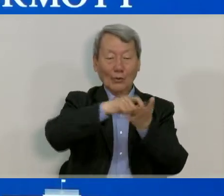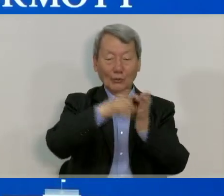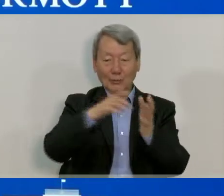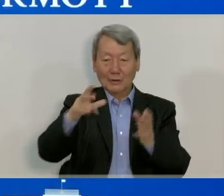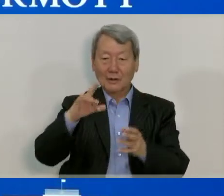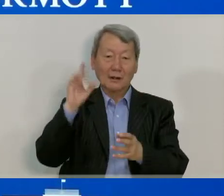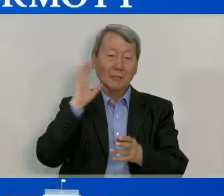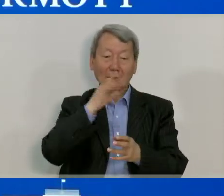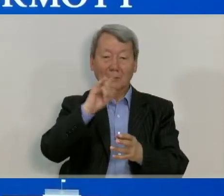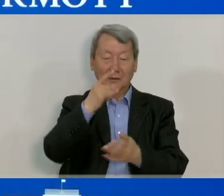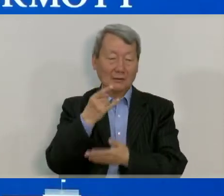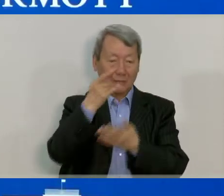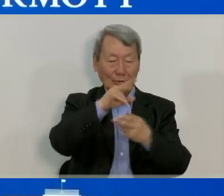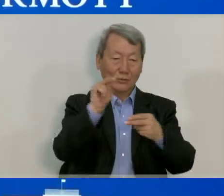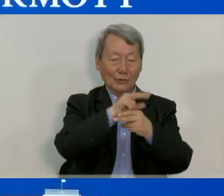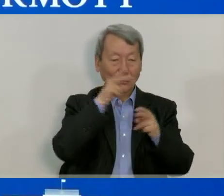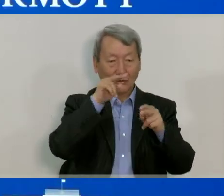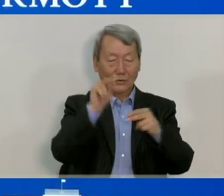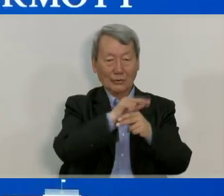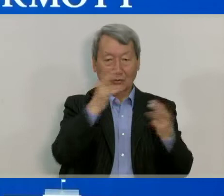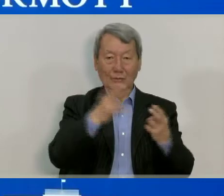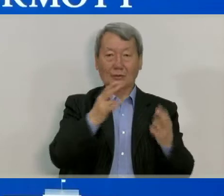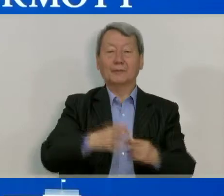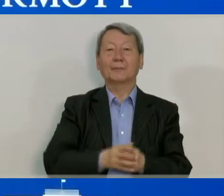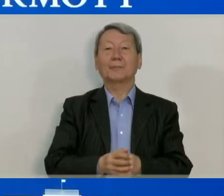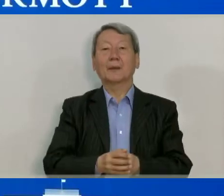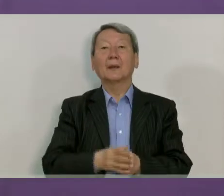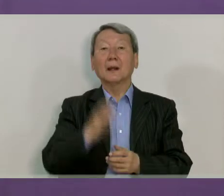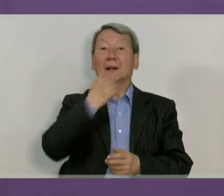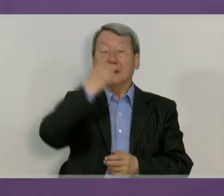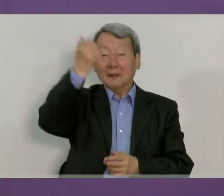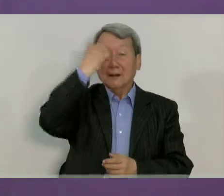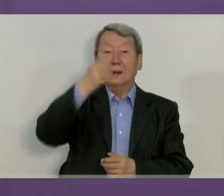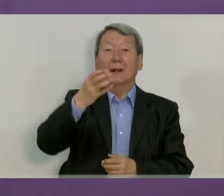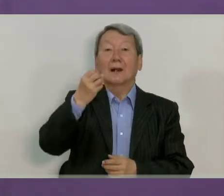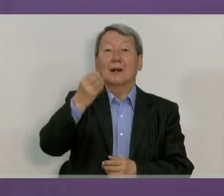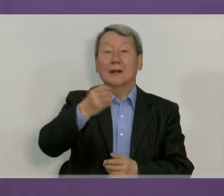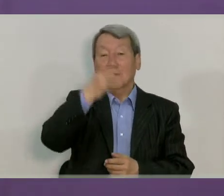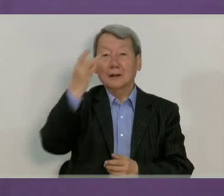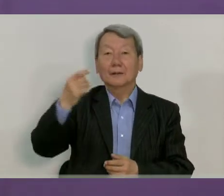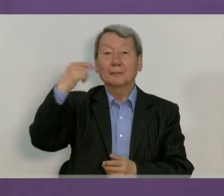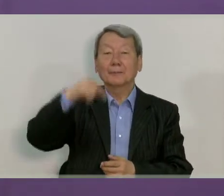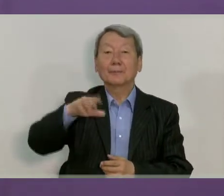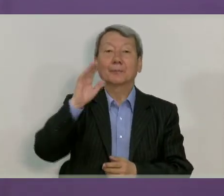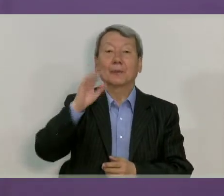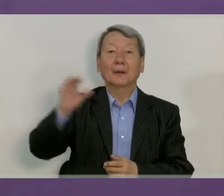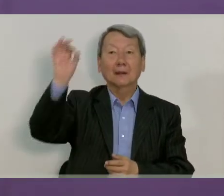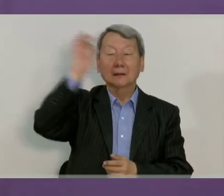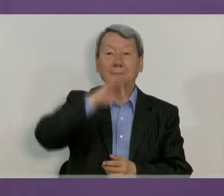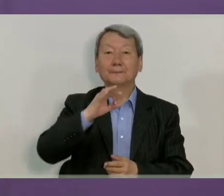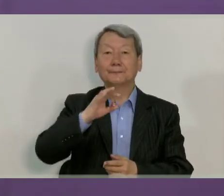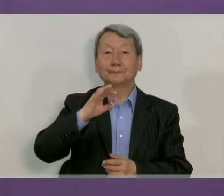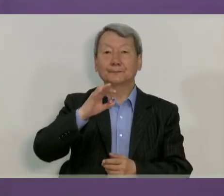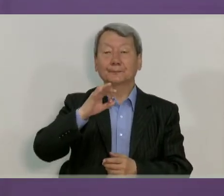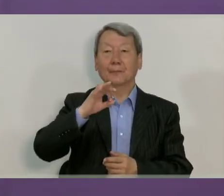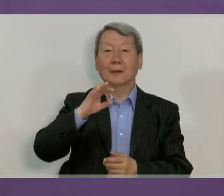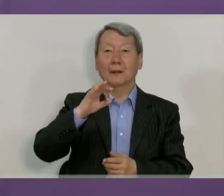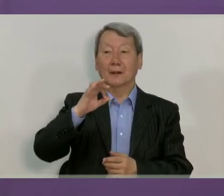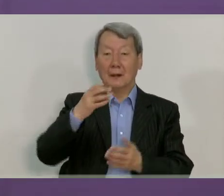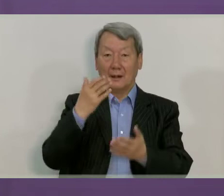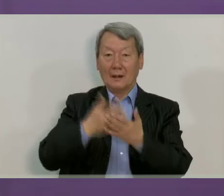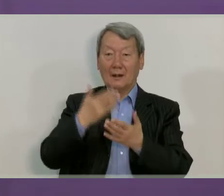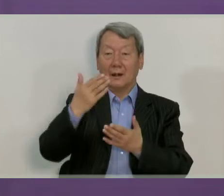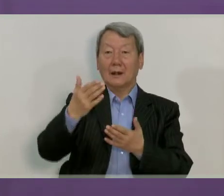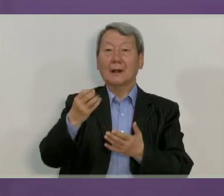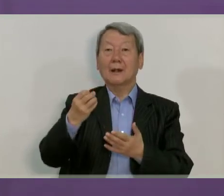эле дарылаш керек болот. Рахмат. Илдетти жуктургандардын арасында өздөрү кайрылган учурлар барбы? Эгерде бар болсо,